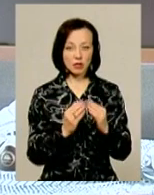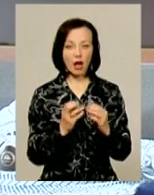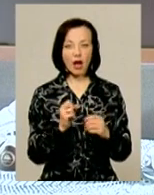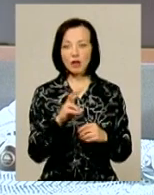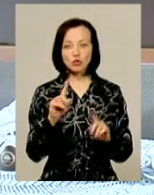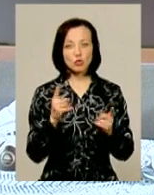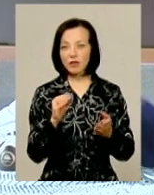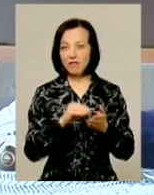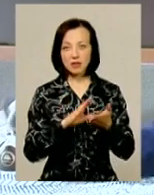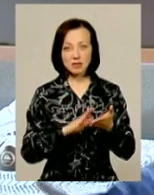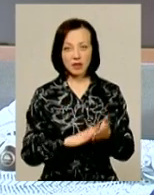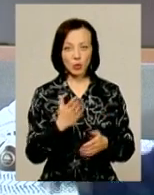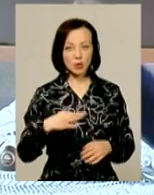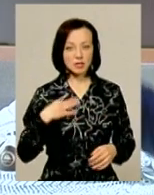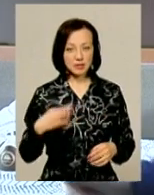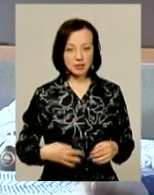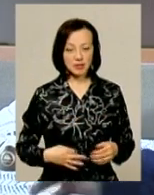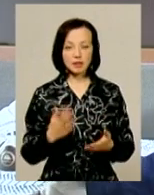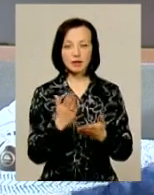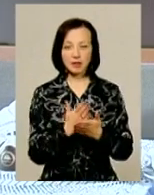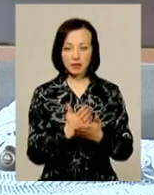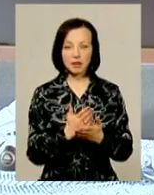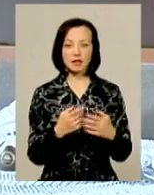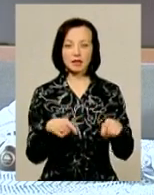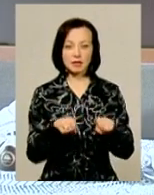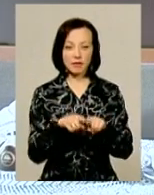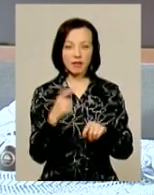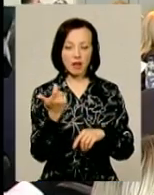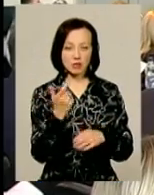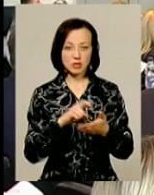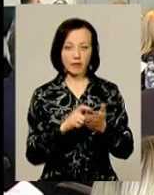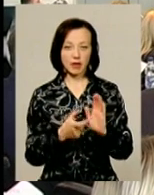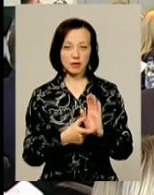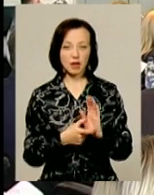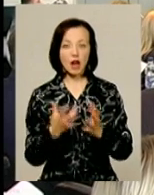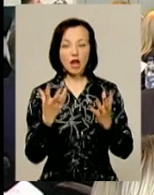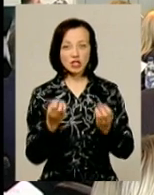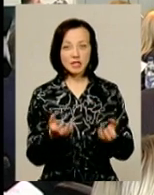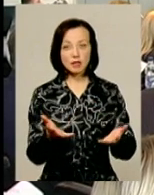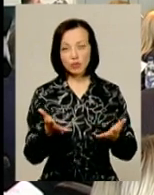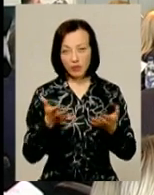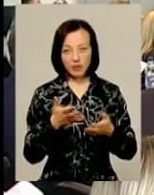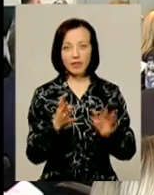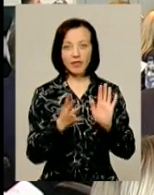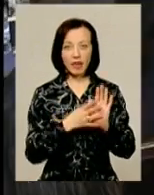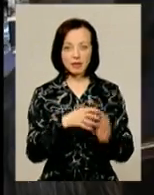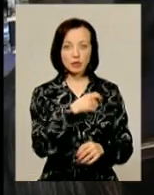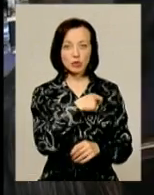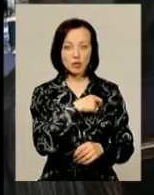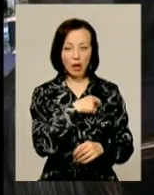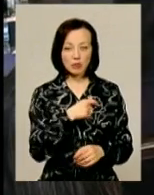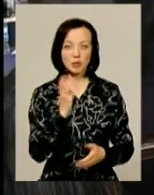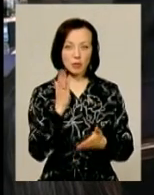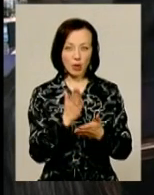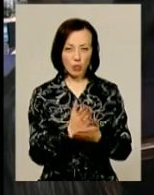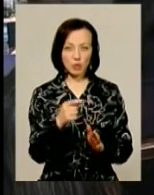тоді він не вказав, що в його сина в декларації є в власності квартира? А ще з'ясувалося, що 9 обранців у